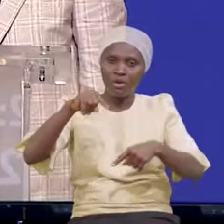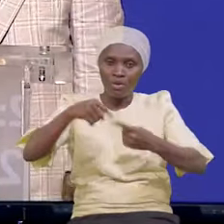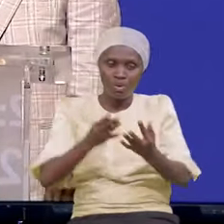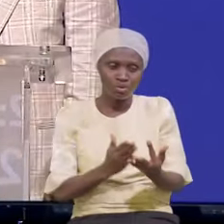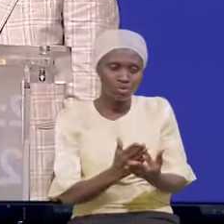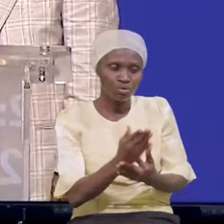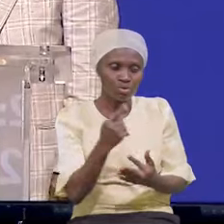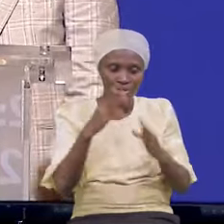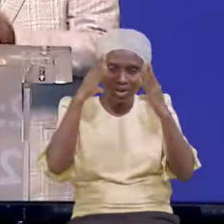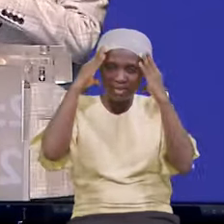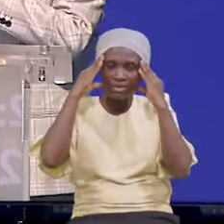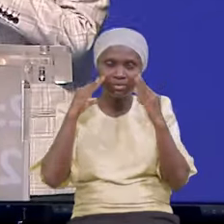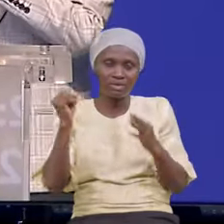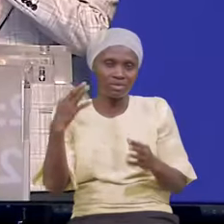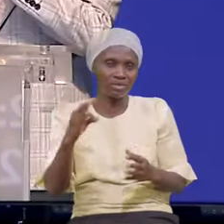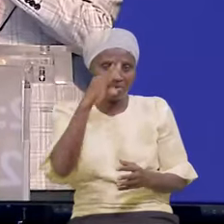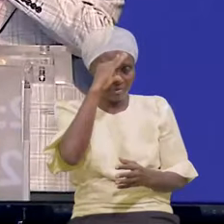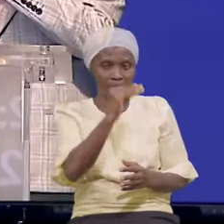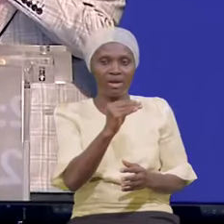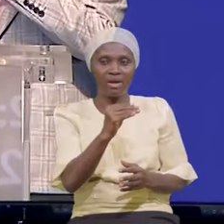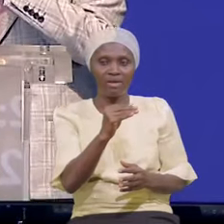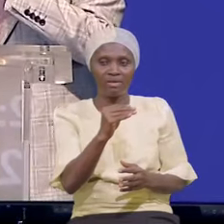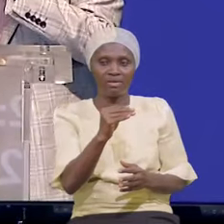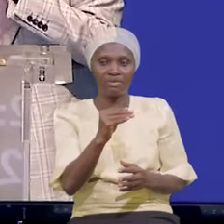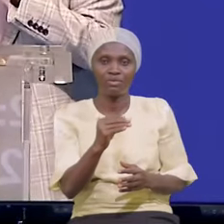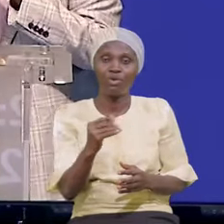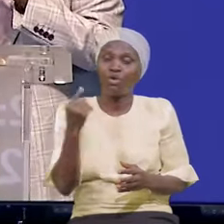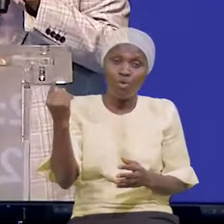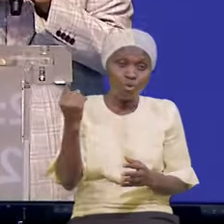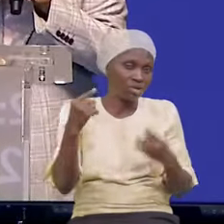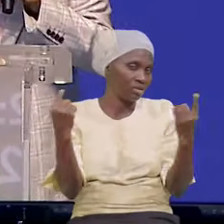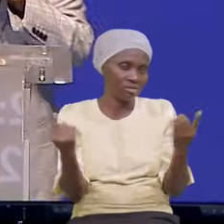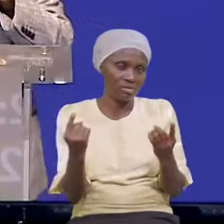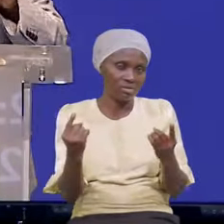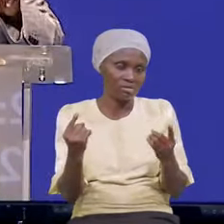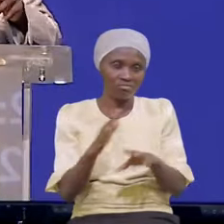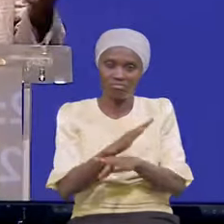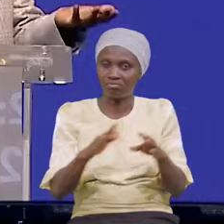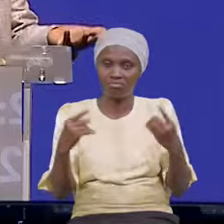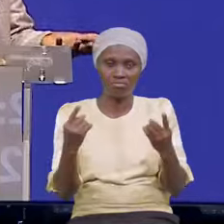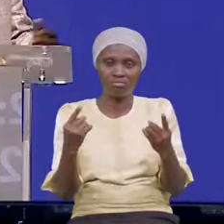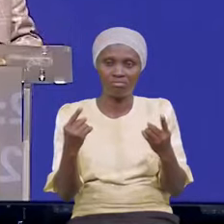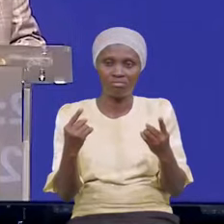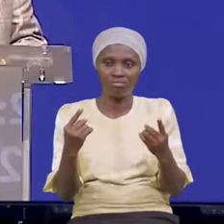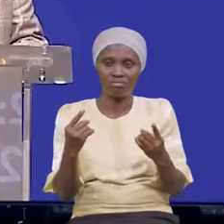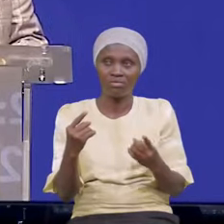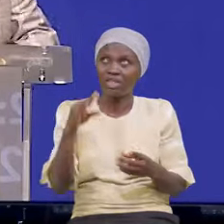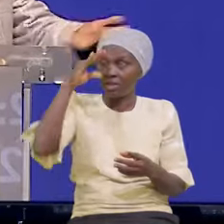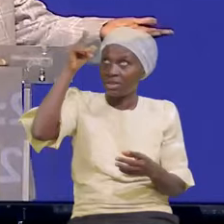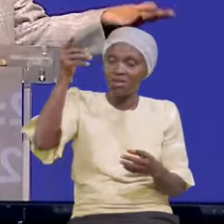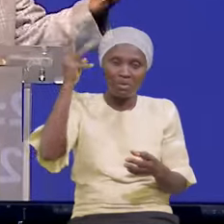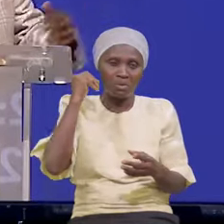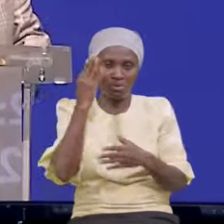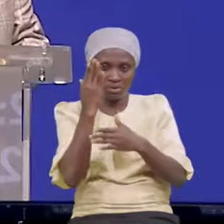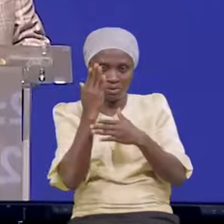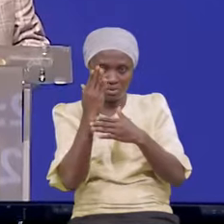experiences of man, ayana manavali anubhavalu gunda vellaadu, except sin, paapamu tappa annitiki gunda, he was hungry, ఆయన ఆకలిగా